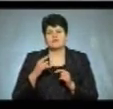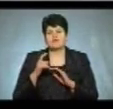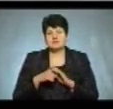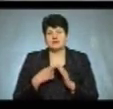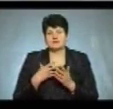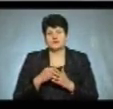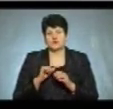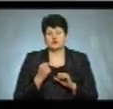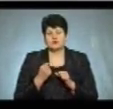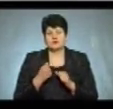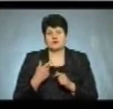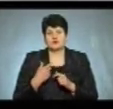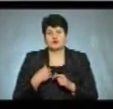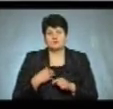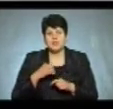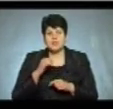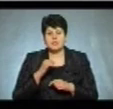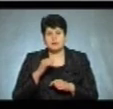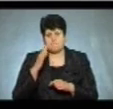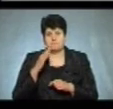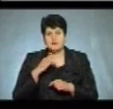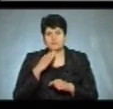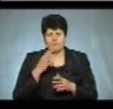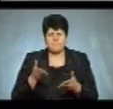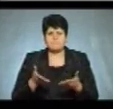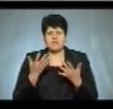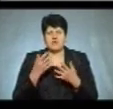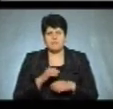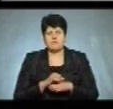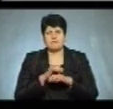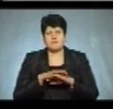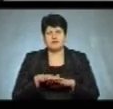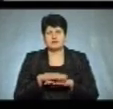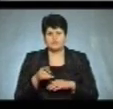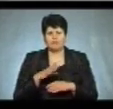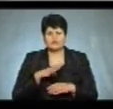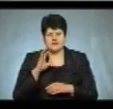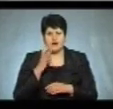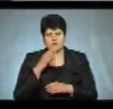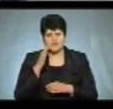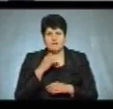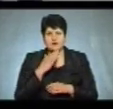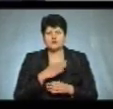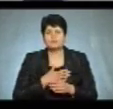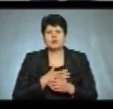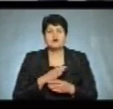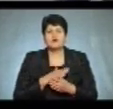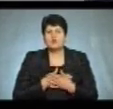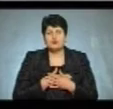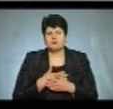що мій батько підняв Майдан в Тернополі. Був серйозним батьком, любив нас,